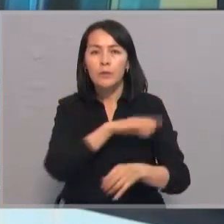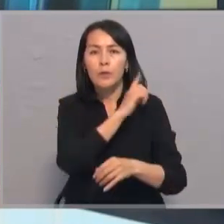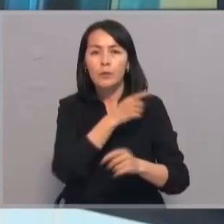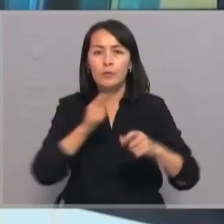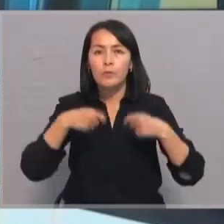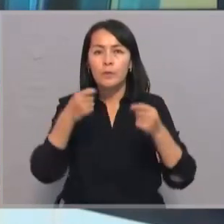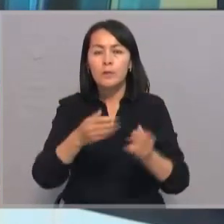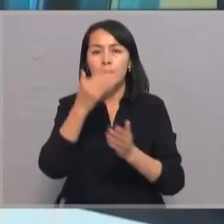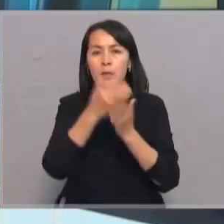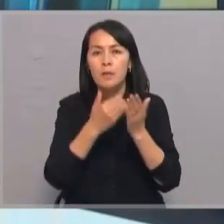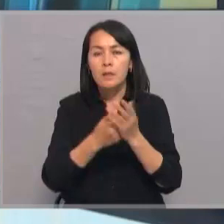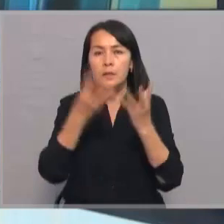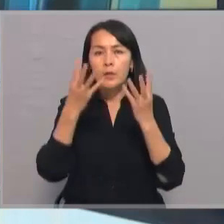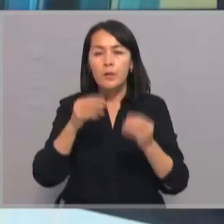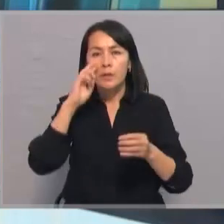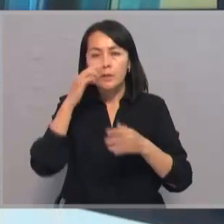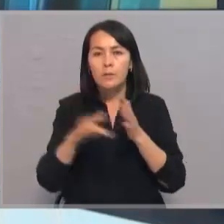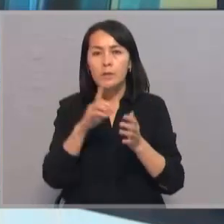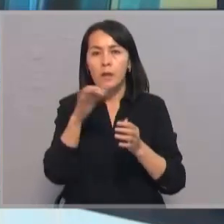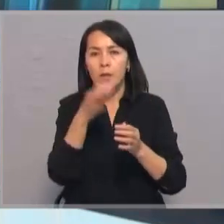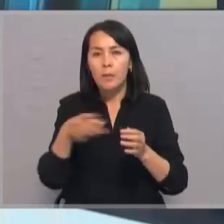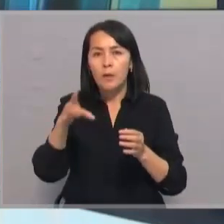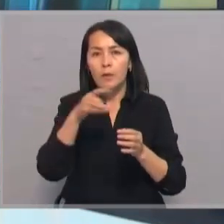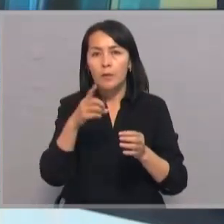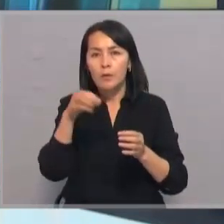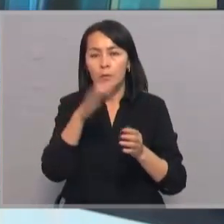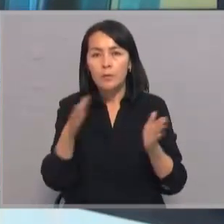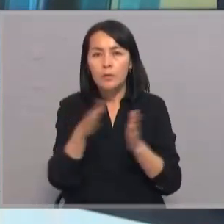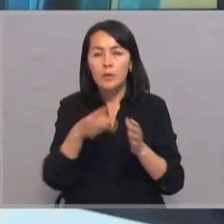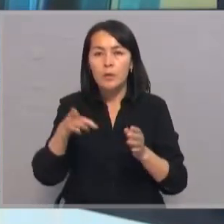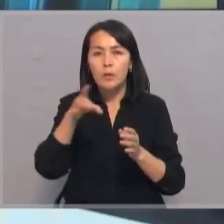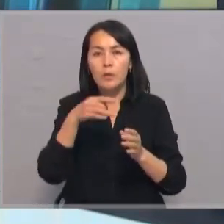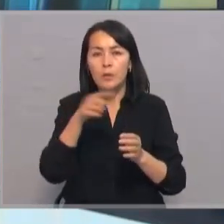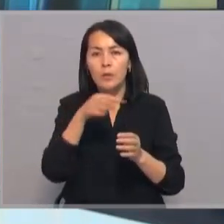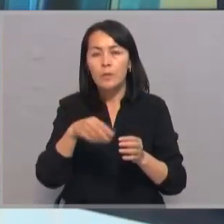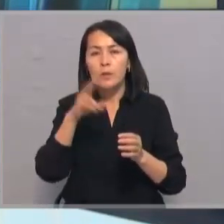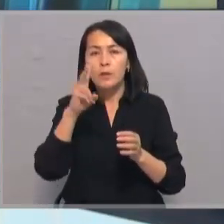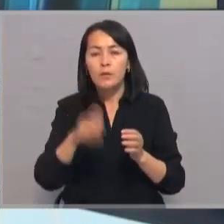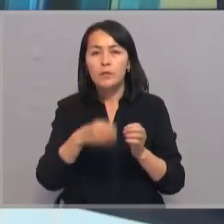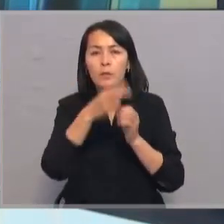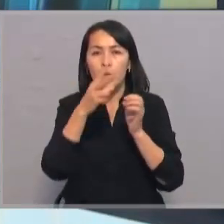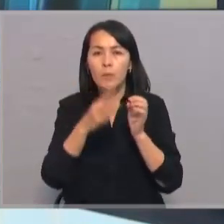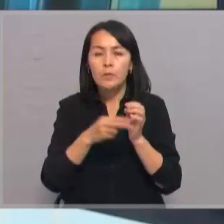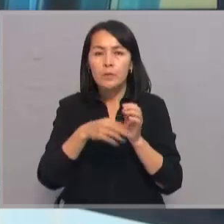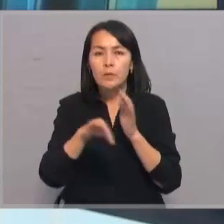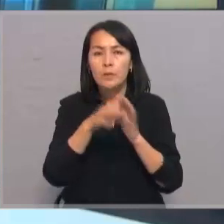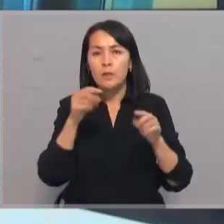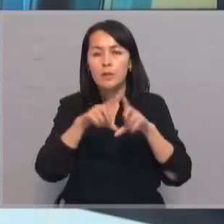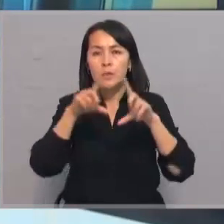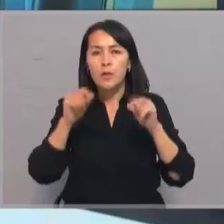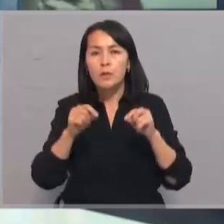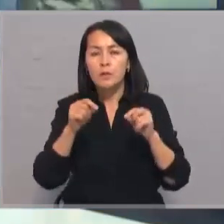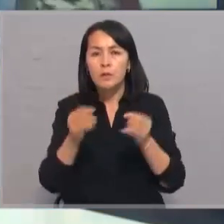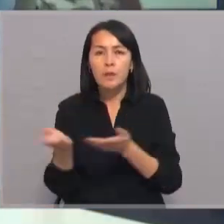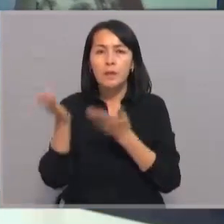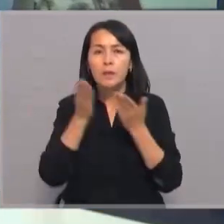беретін саяси науқан. Шымкент қаласы Абай ауданы Тұлпар шағын ауданында орналасқан нөмірі 218-ші сайлау учаскесінде дауыс